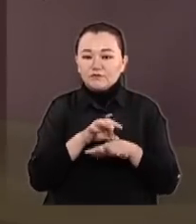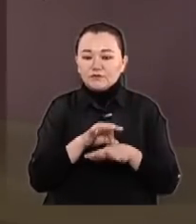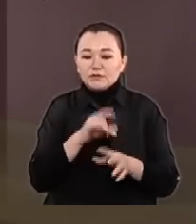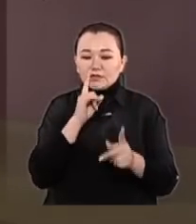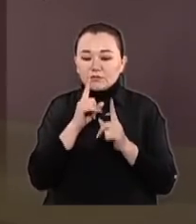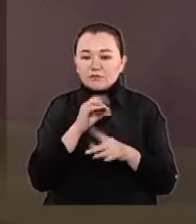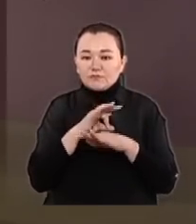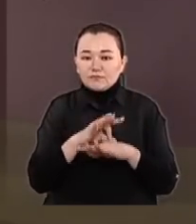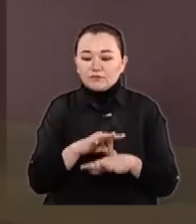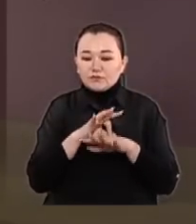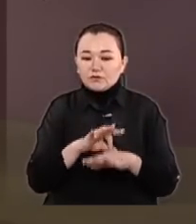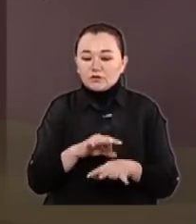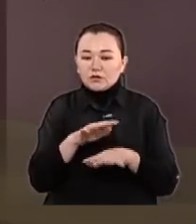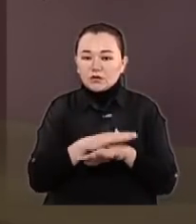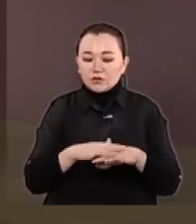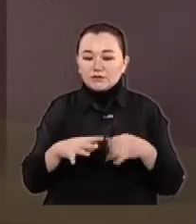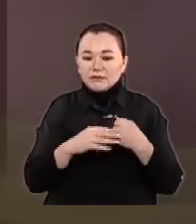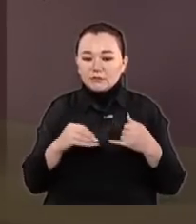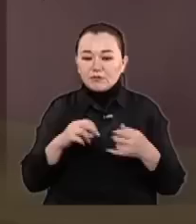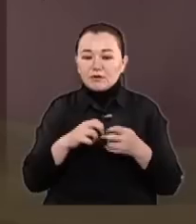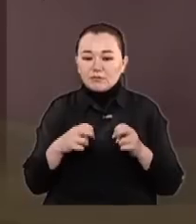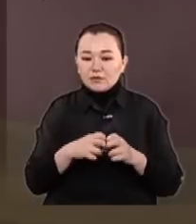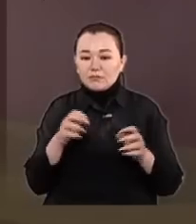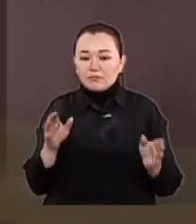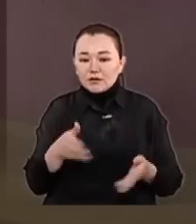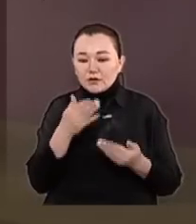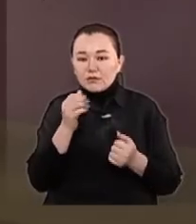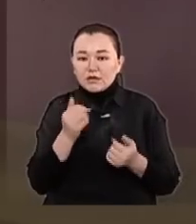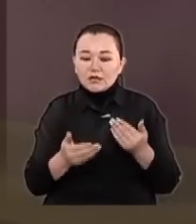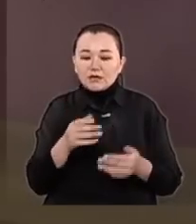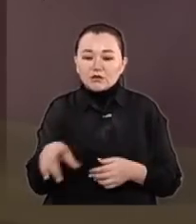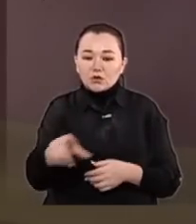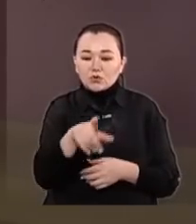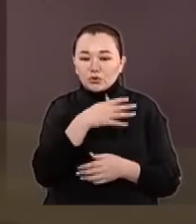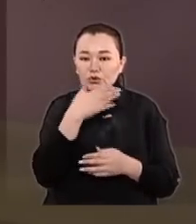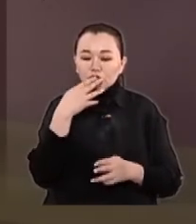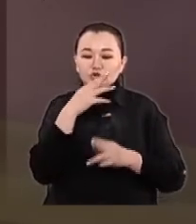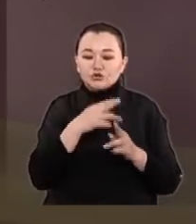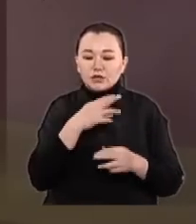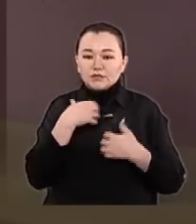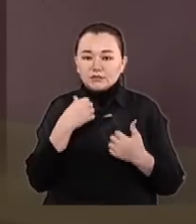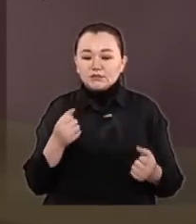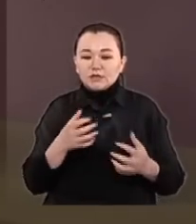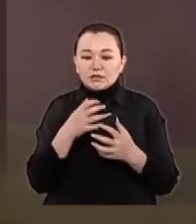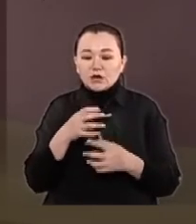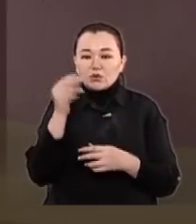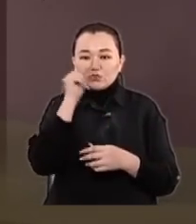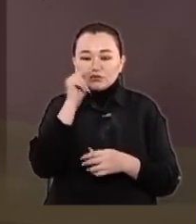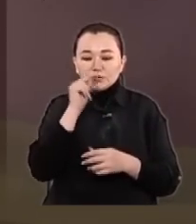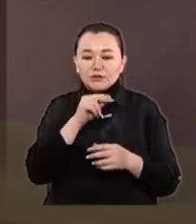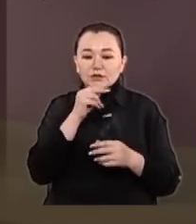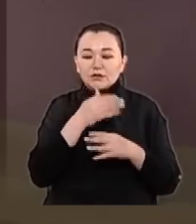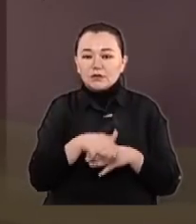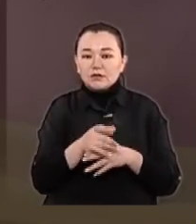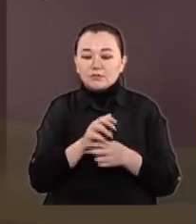өтіп жатыр. Яғни ел жер мәселесін көтеруі мүмкін. Немесе жолдың жоқтығын айтады. Денсаулық сақтау, білім беру саласындағы